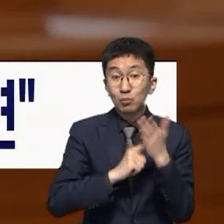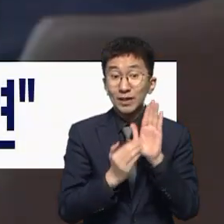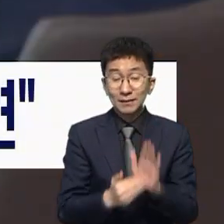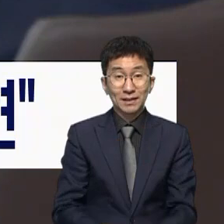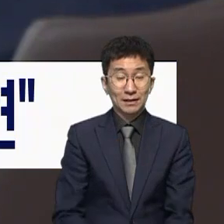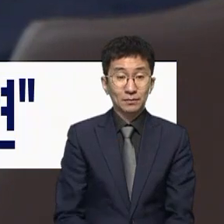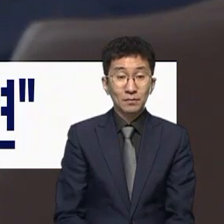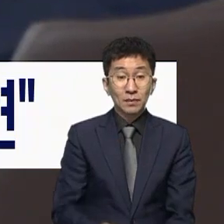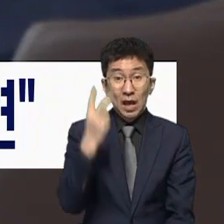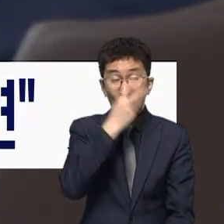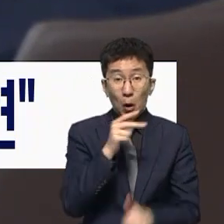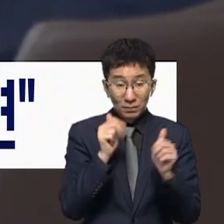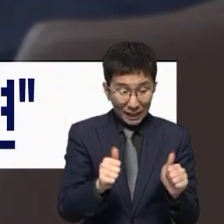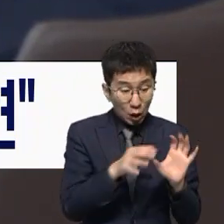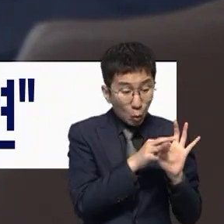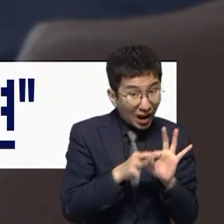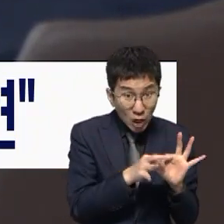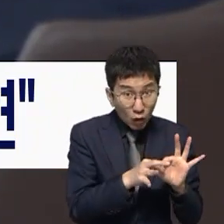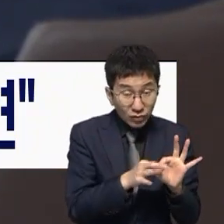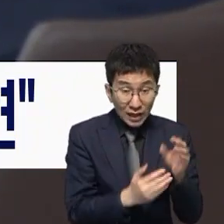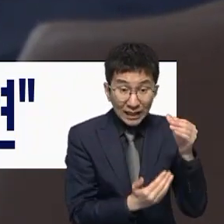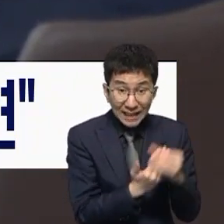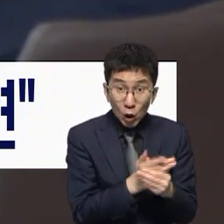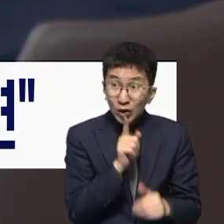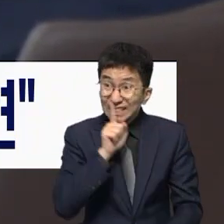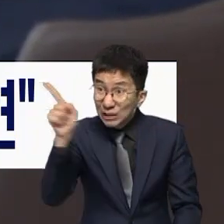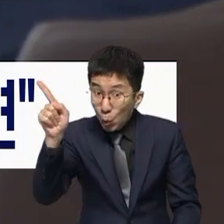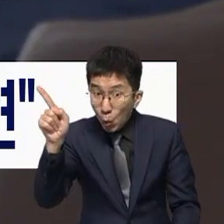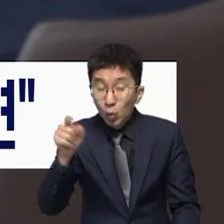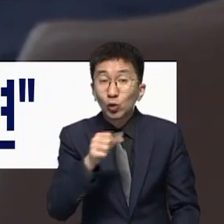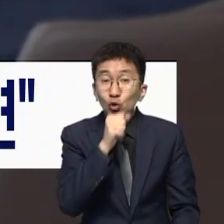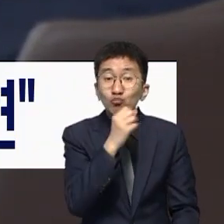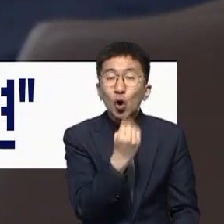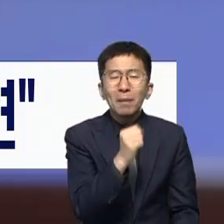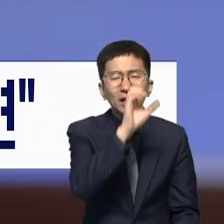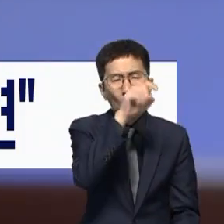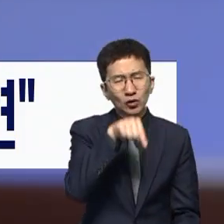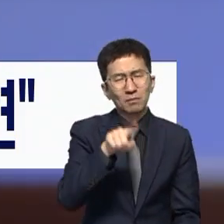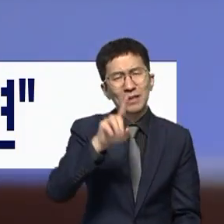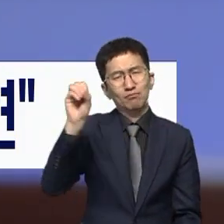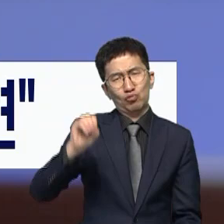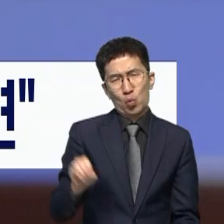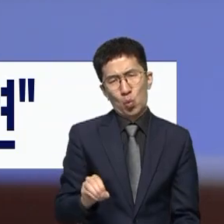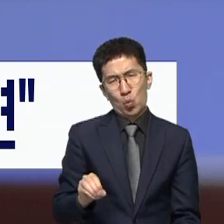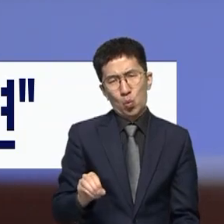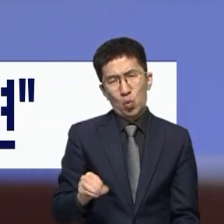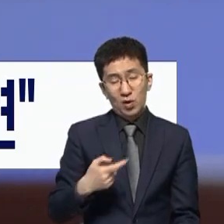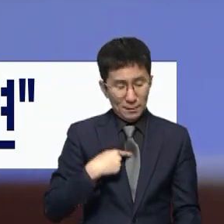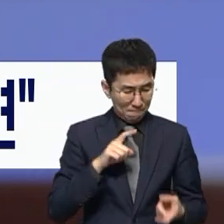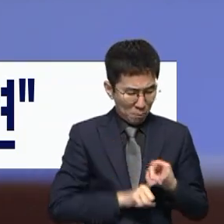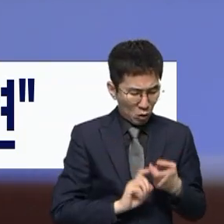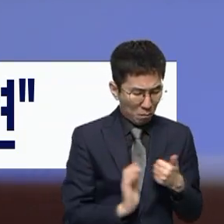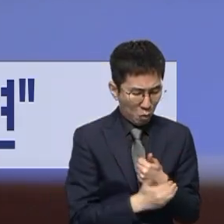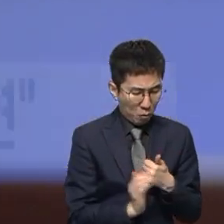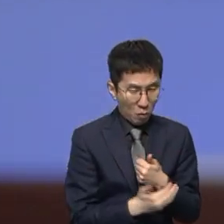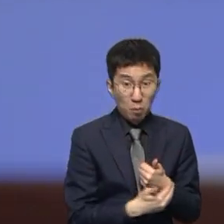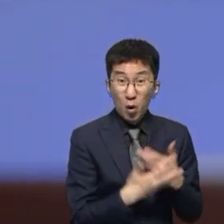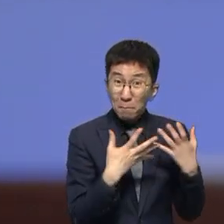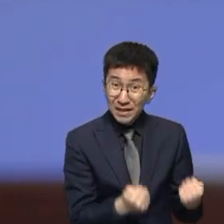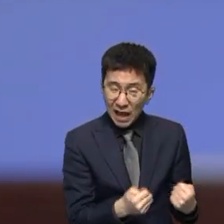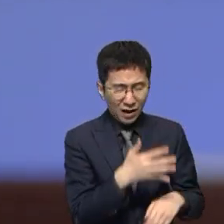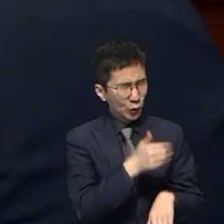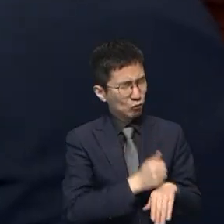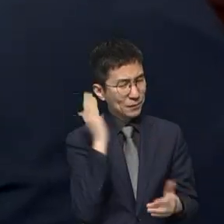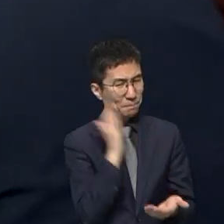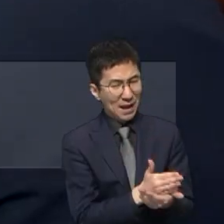사건 기소율이 0.1% 남짓이고 이런 내 편 감싸기를 바로잡을 민주적 통제는 당연하다고